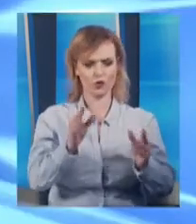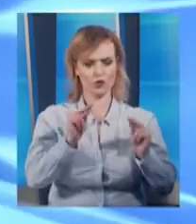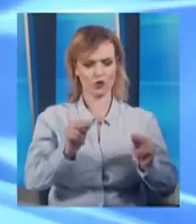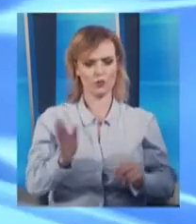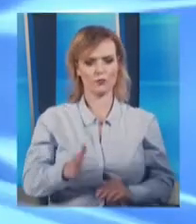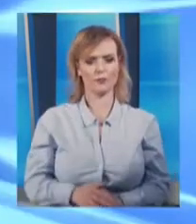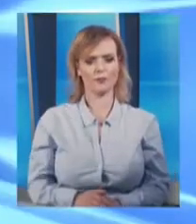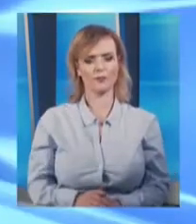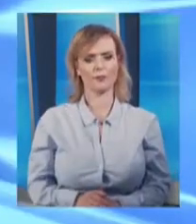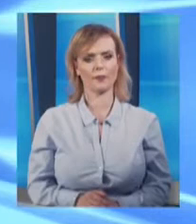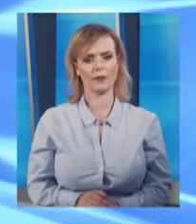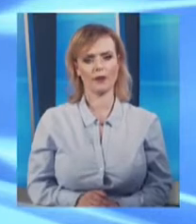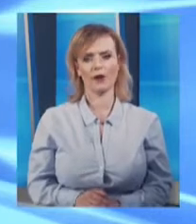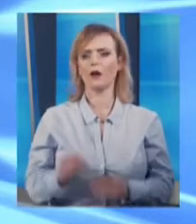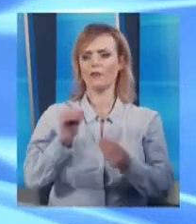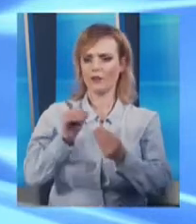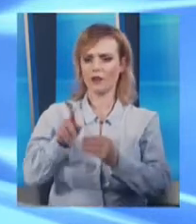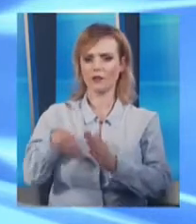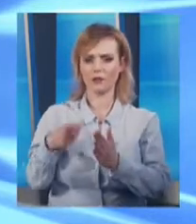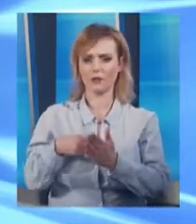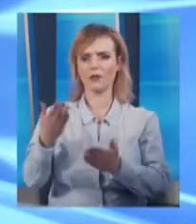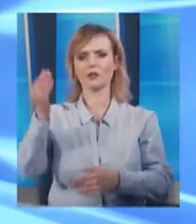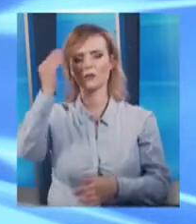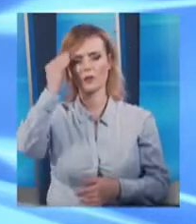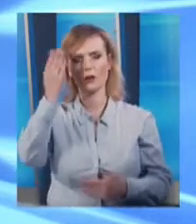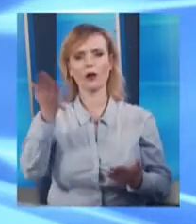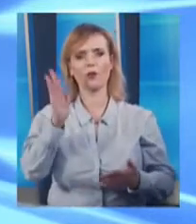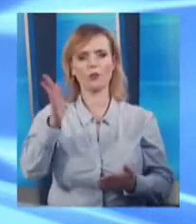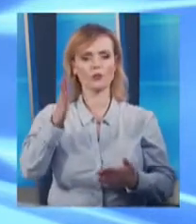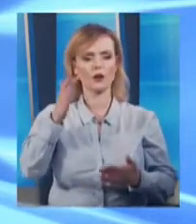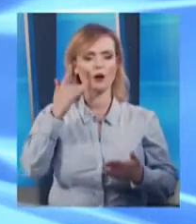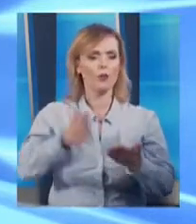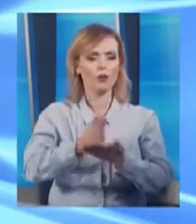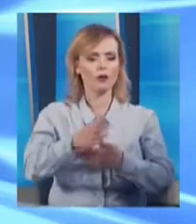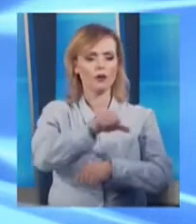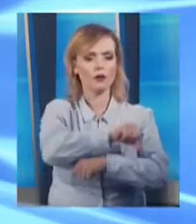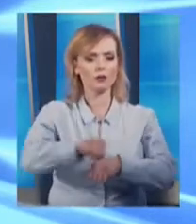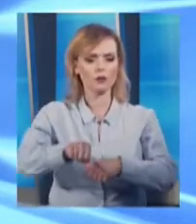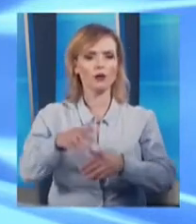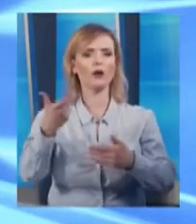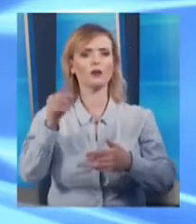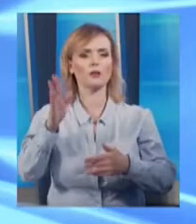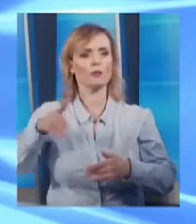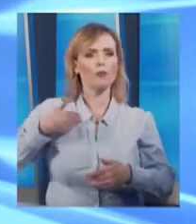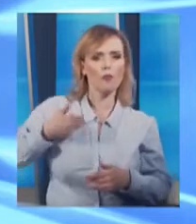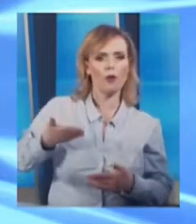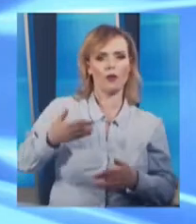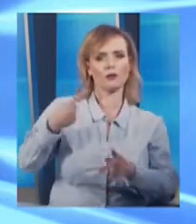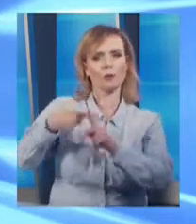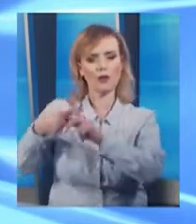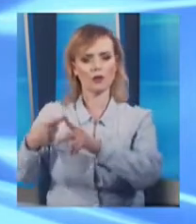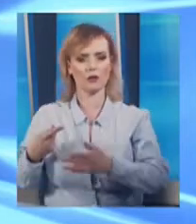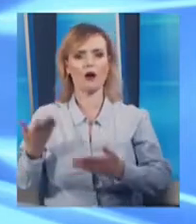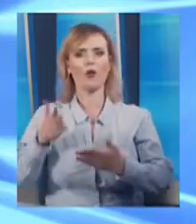aceeași întrebare. Cum arată în viziunea dumneavoastră politica externă? Unde vedeți prioritățile? Cum vedeți relația cu